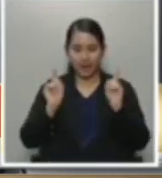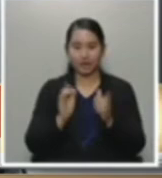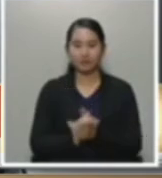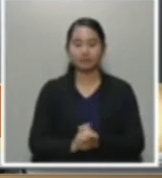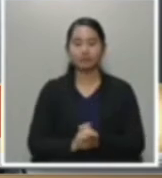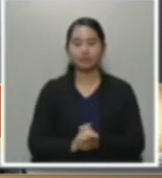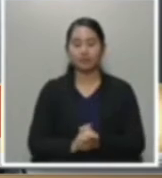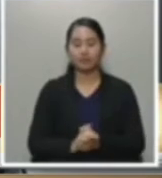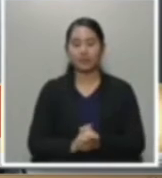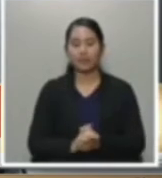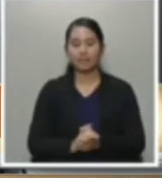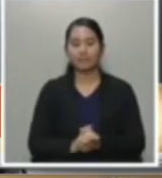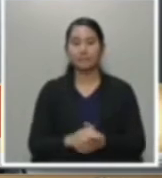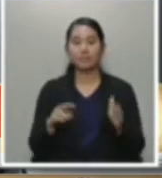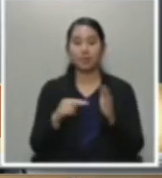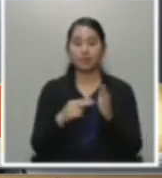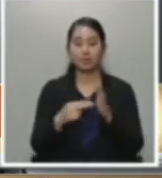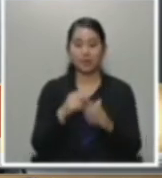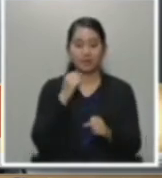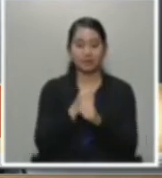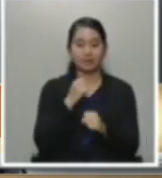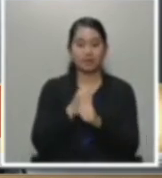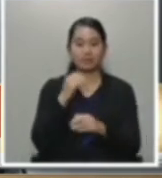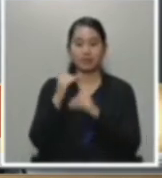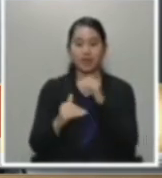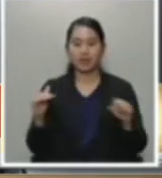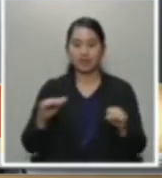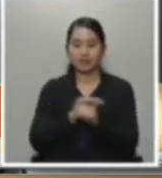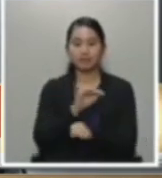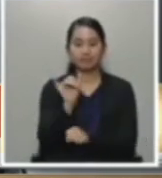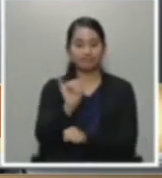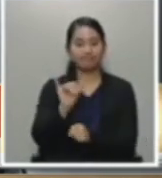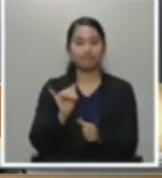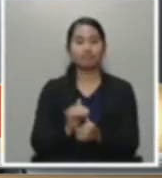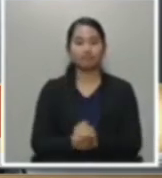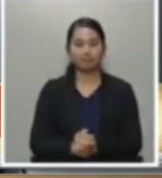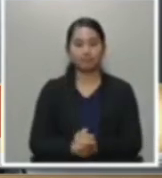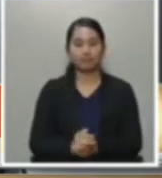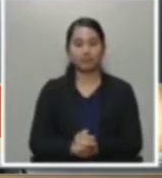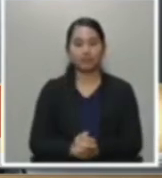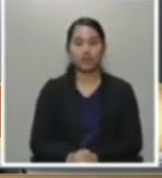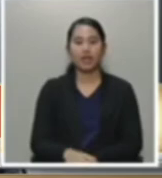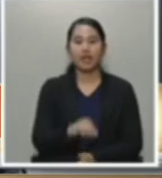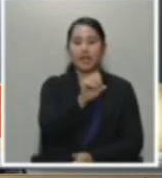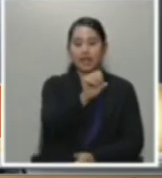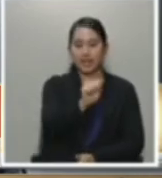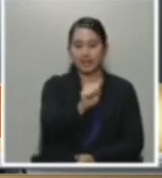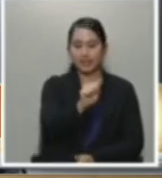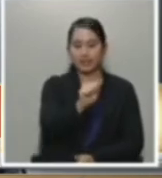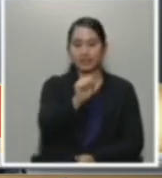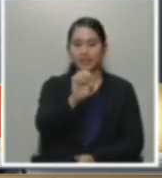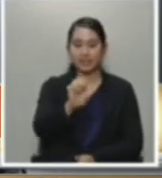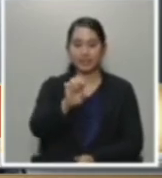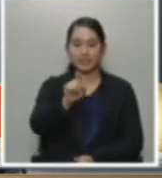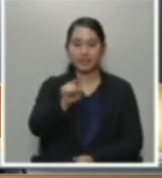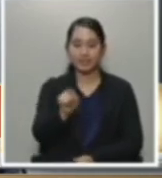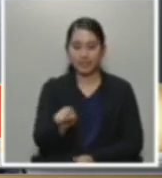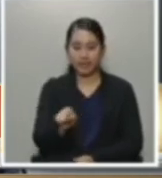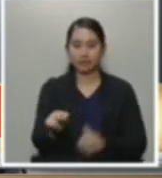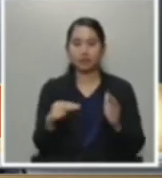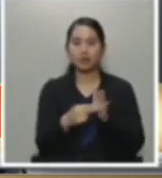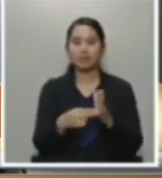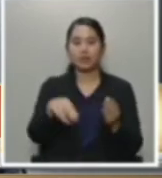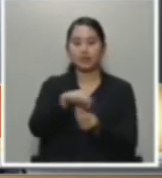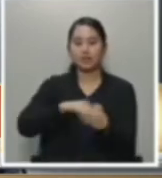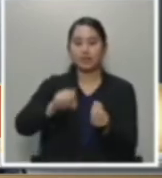ครับดังนั้นการขับเคลื่อนก็ยังไม่เต็มที่สำหรับ SEZ นะครับ SEZ ก็คือเขตเศรษฐกิจช